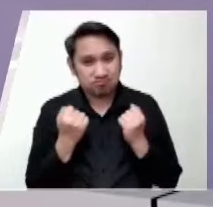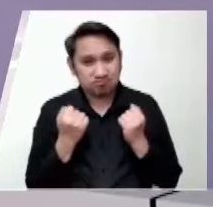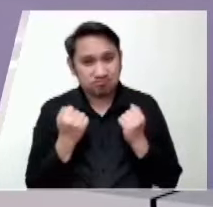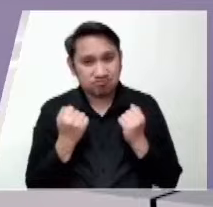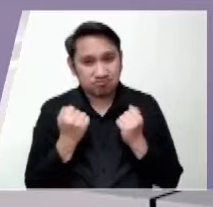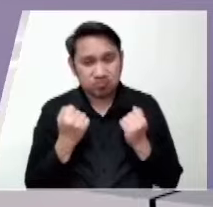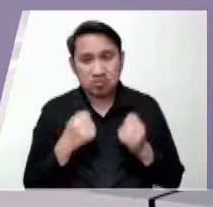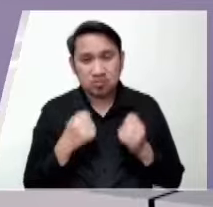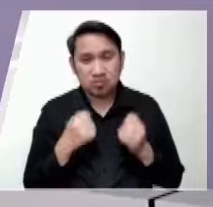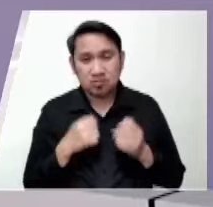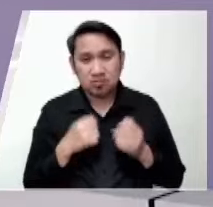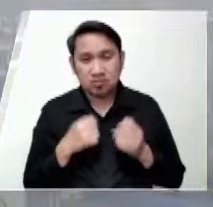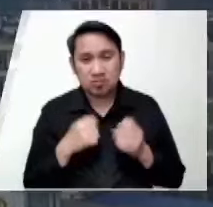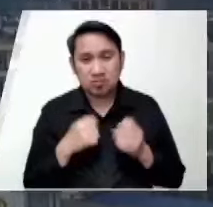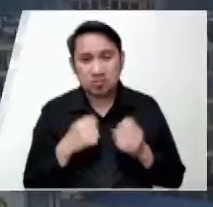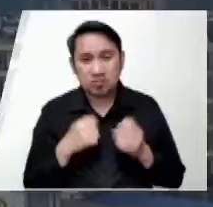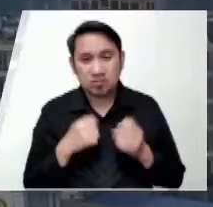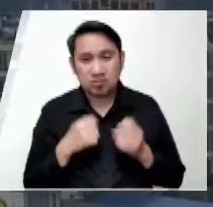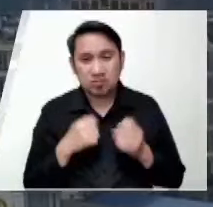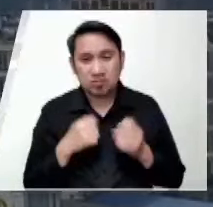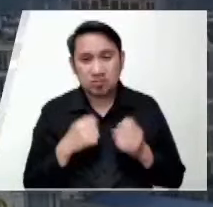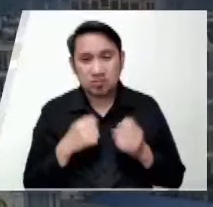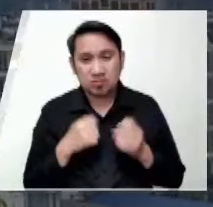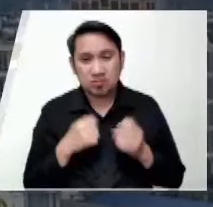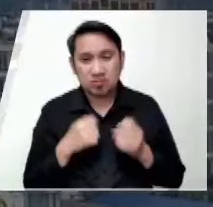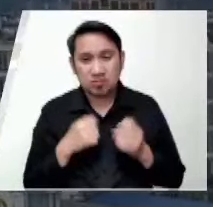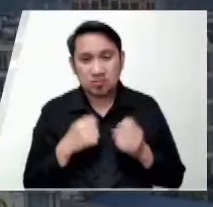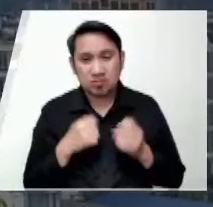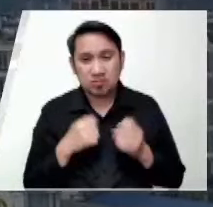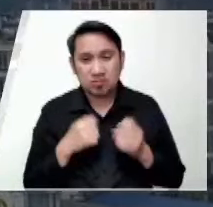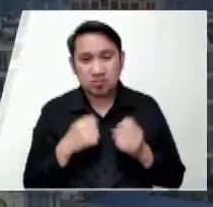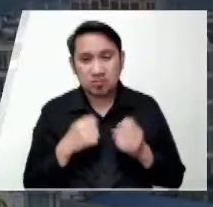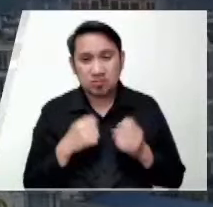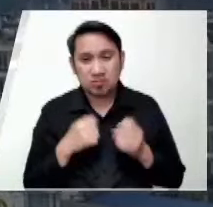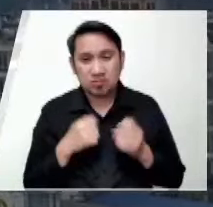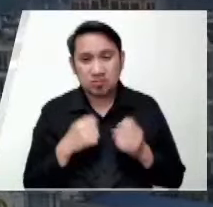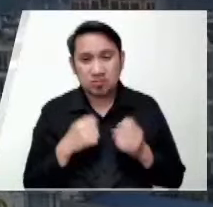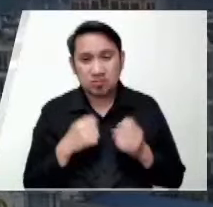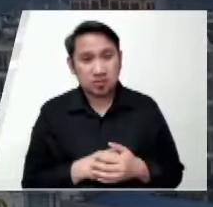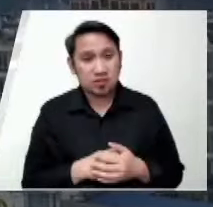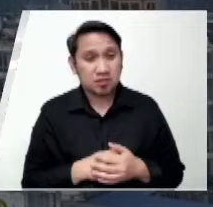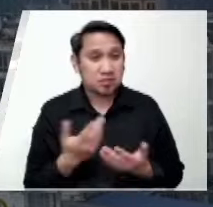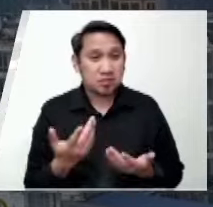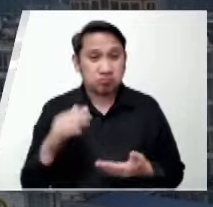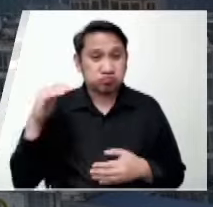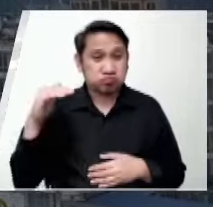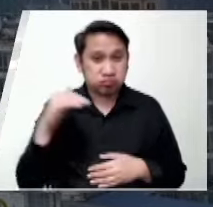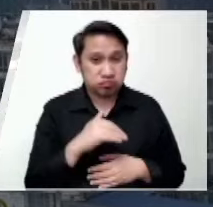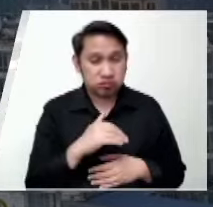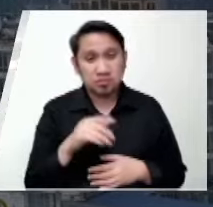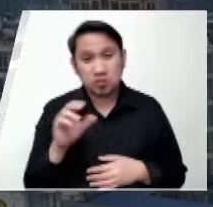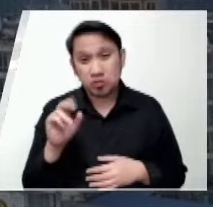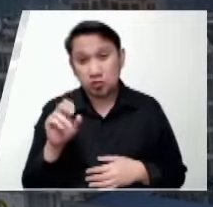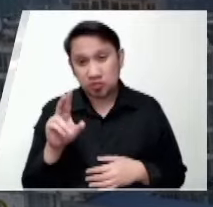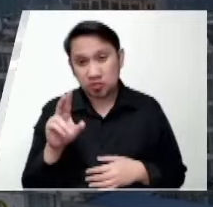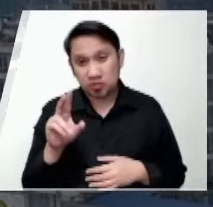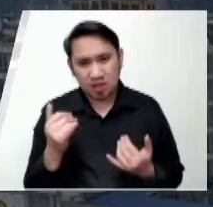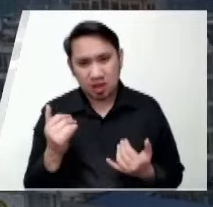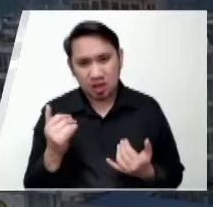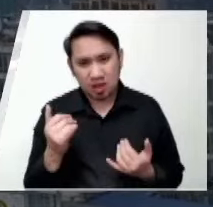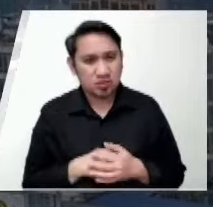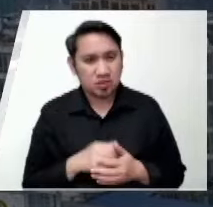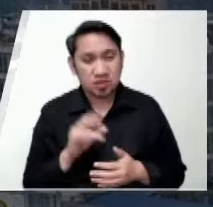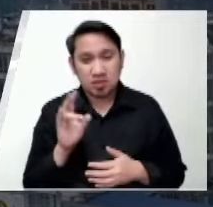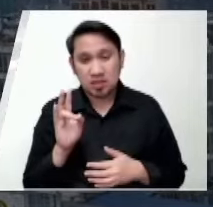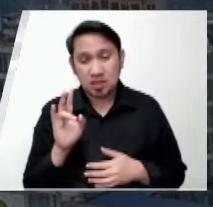sa bansa ngayong araw. Ayon sa PAGASA, bumagsak sa 13 degrees Celsius ang temperatura sa Baguio City kaninang umaga, 17.4